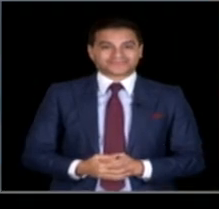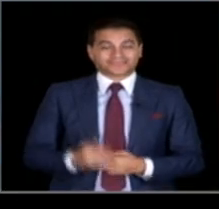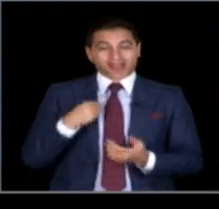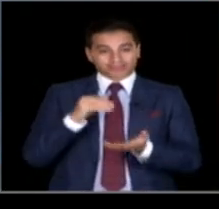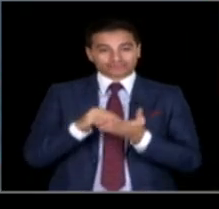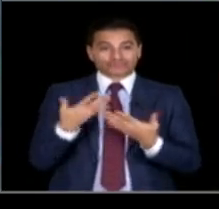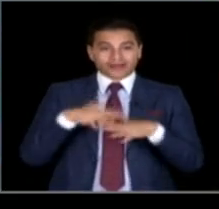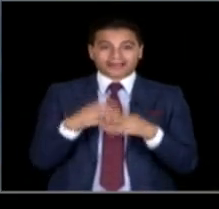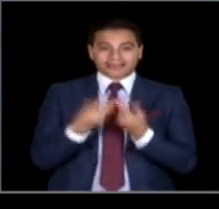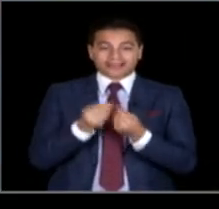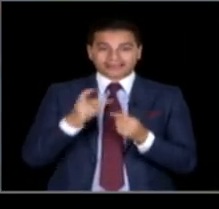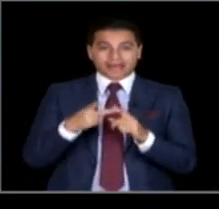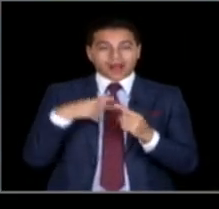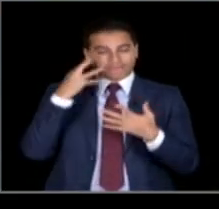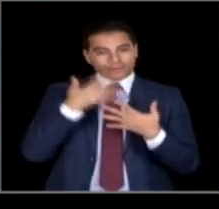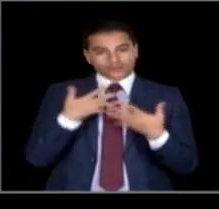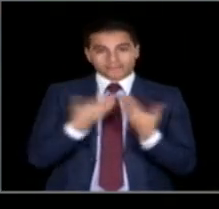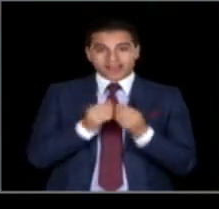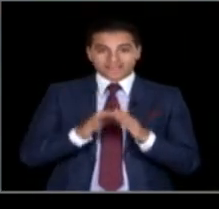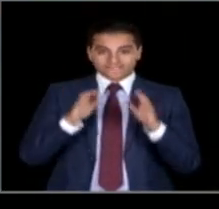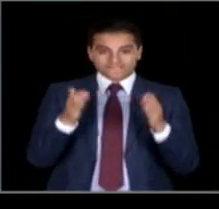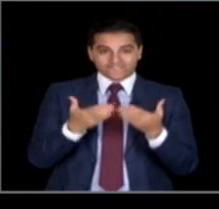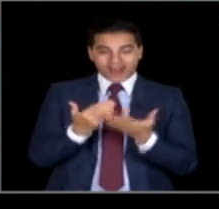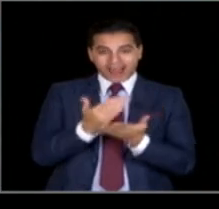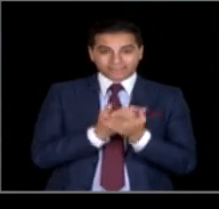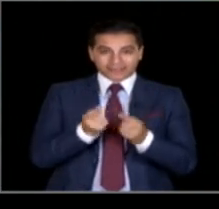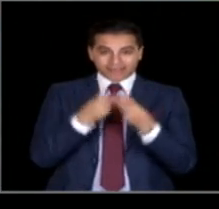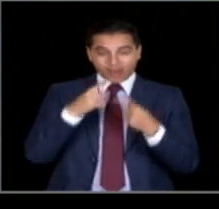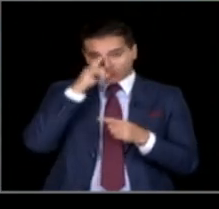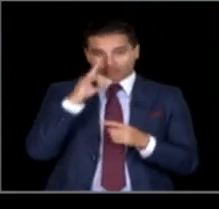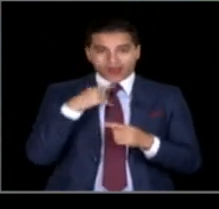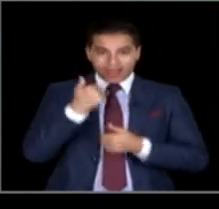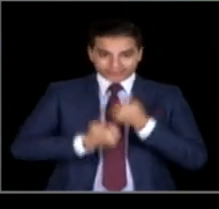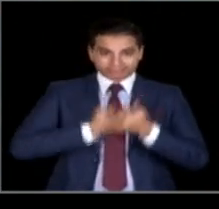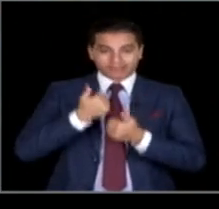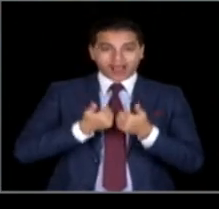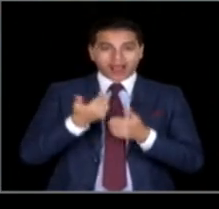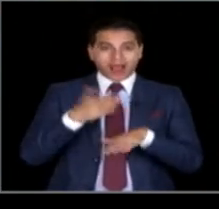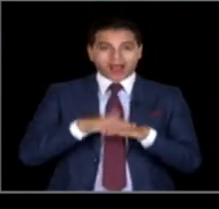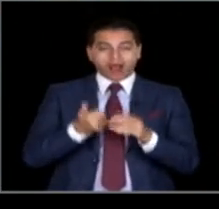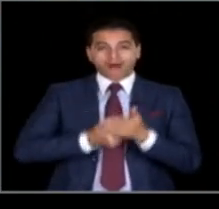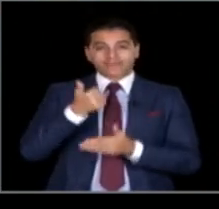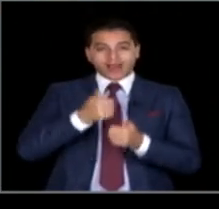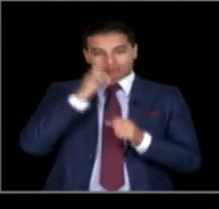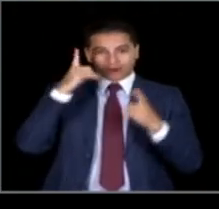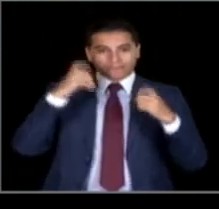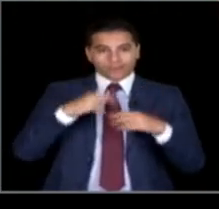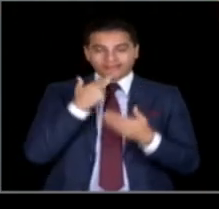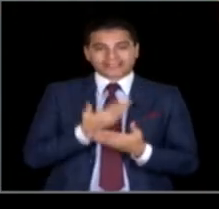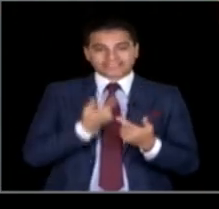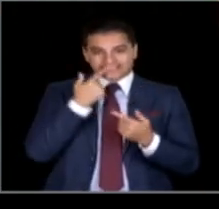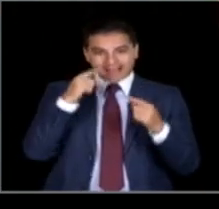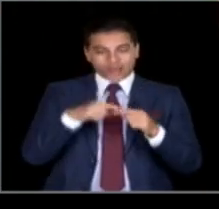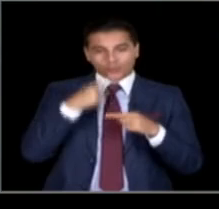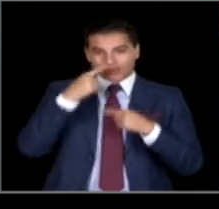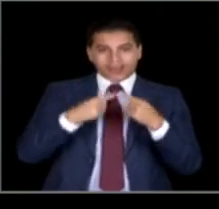المشاركة دي التانية ليا، وصلت مع فريقي لقبل النهائي ولعبت في حلقة البيست بلاير، وإن شاء الله ربنا يوفقني السنة دي